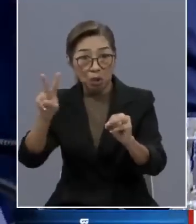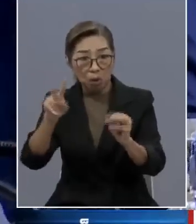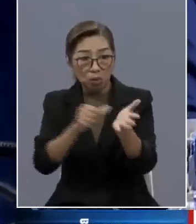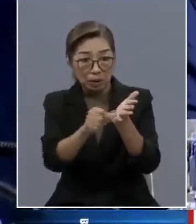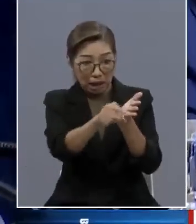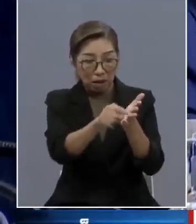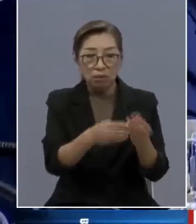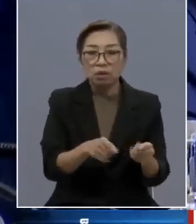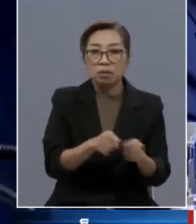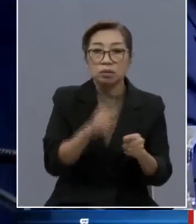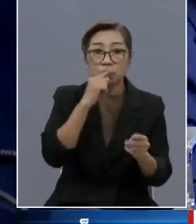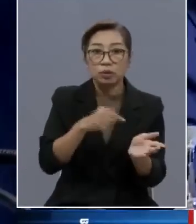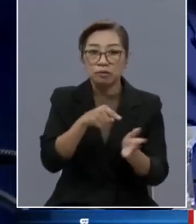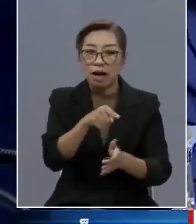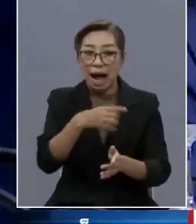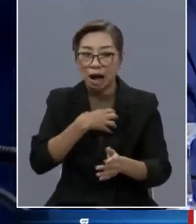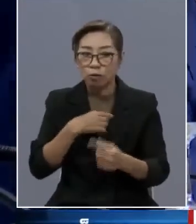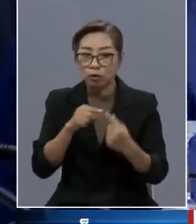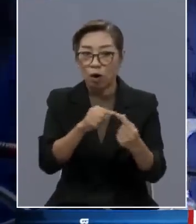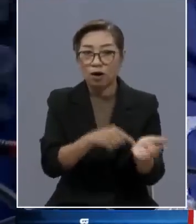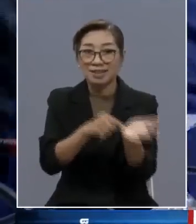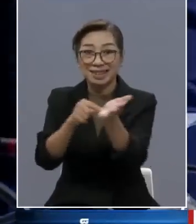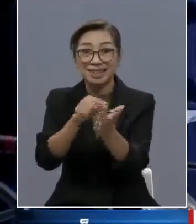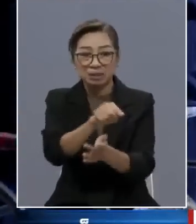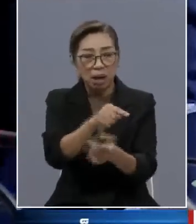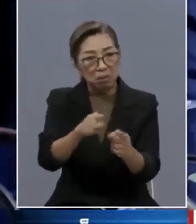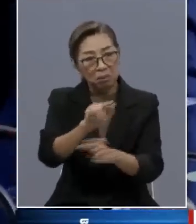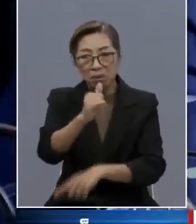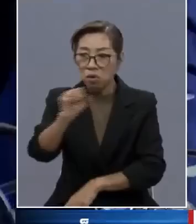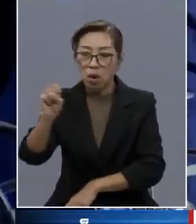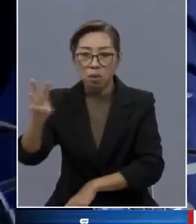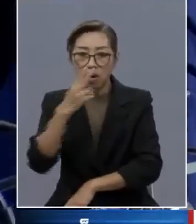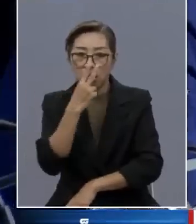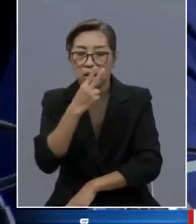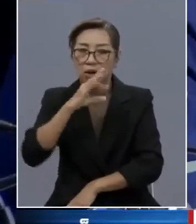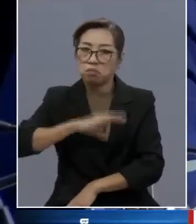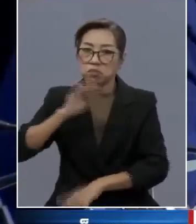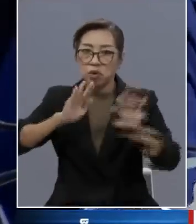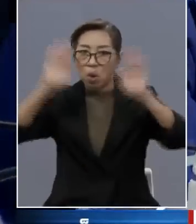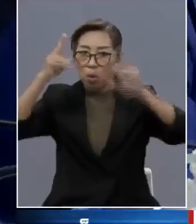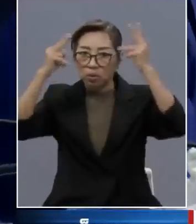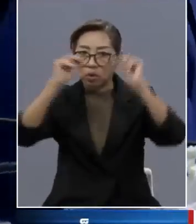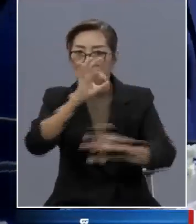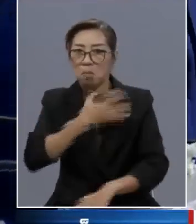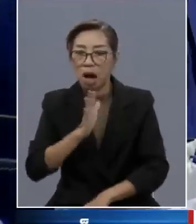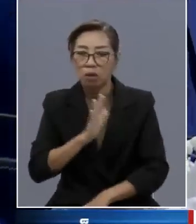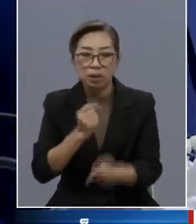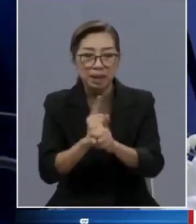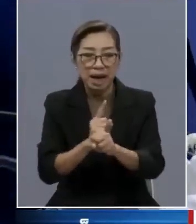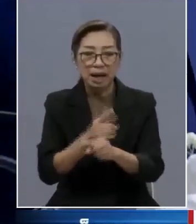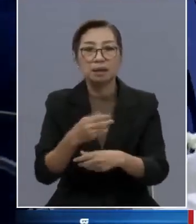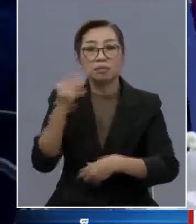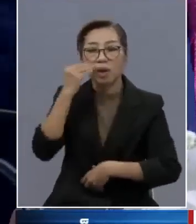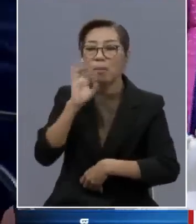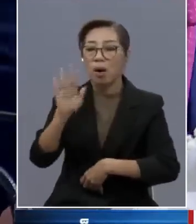ตของสว.หรือเปล่าที่จะไม่สนับสนุนให้คุณพิธาเป็นนายกเนี่ยนะครับคุณพิธาบอกว่าทีมเจรจามีการตอบข้อสงสัยของสว.ไปในหล